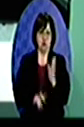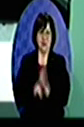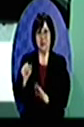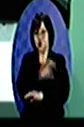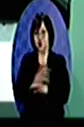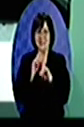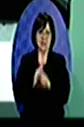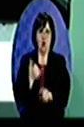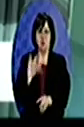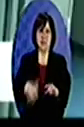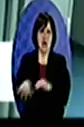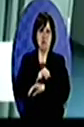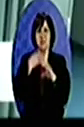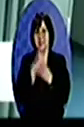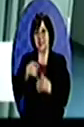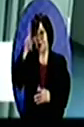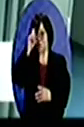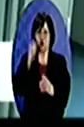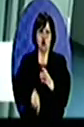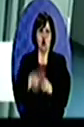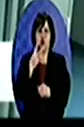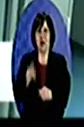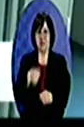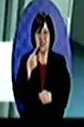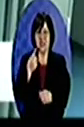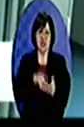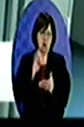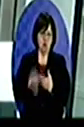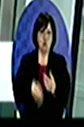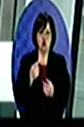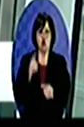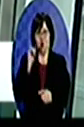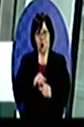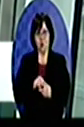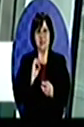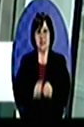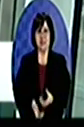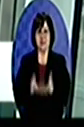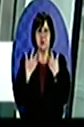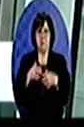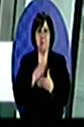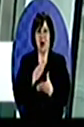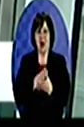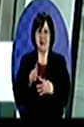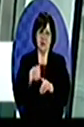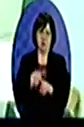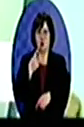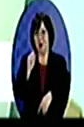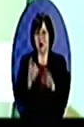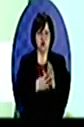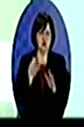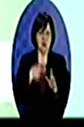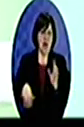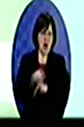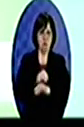төслийн хүрээнд Улс аймгийн нэгдсэн эмнэлэгт нийт 2.1 тэрбум төгрөгийн хөрөнгө оруулалт хийгдсэн байна. За бас 2019 онд